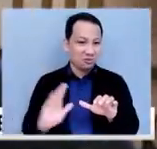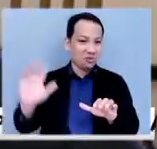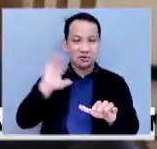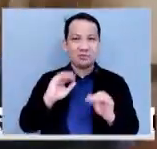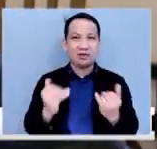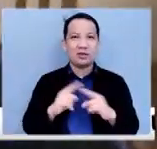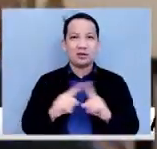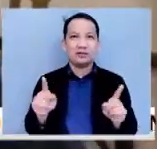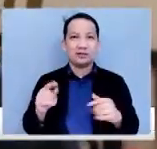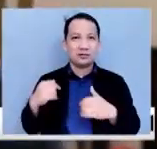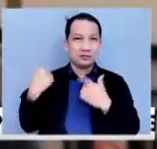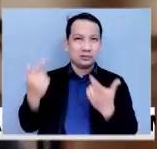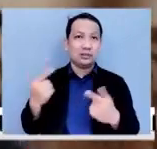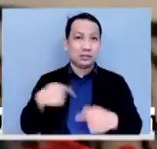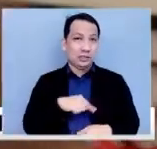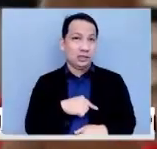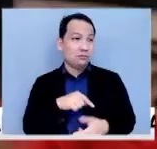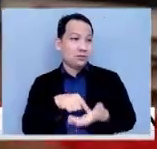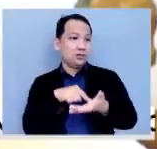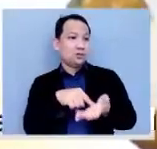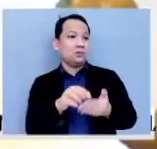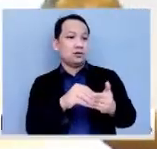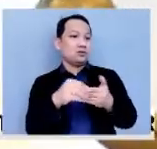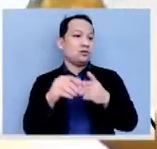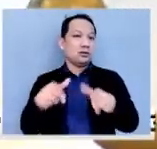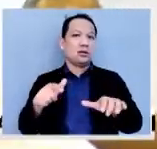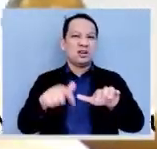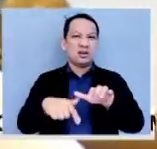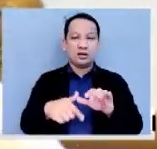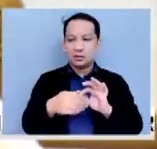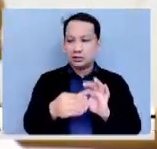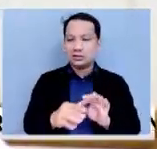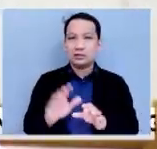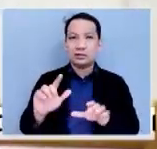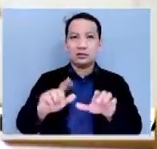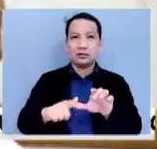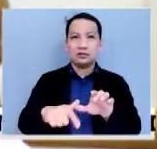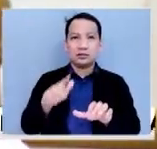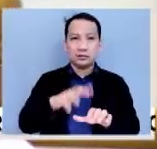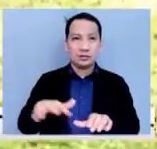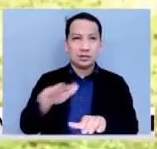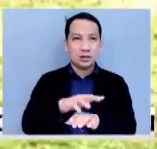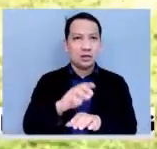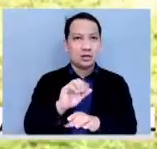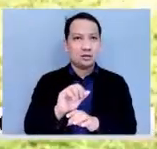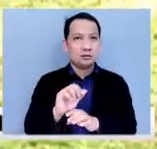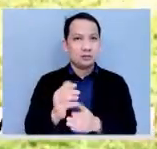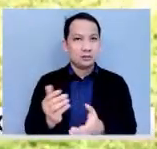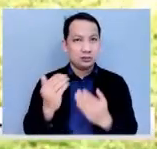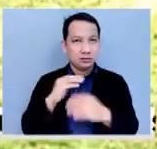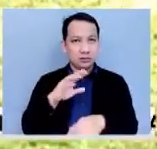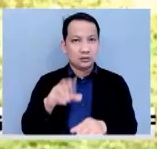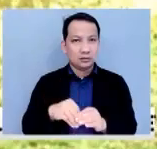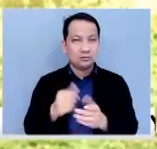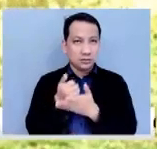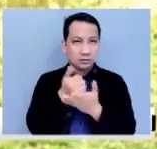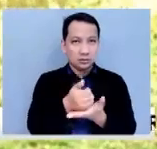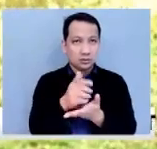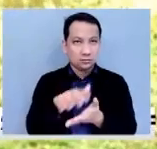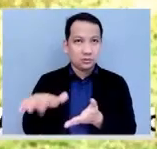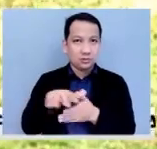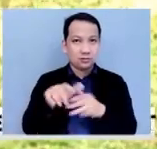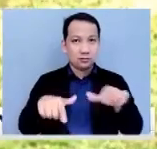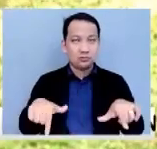Pero since kami na po ang namumuno na magkaroon ang PWD, yung akay na magtumulong sa mga kapwa